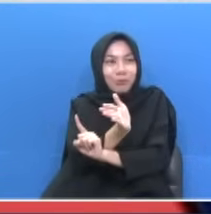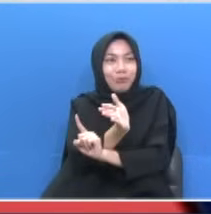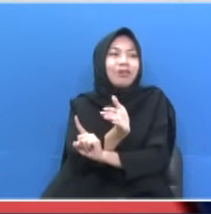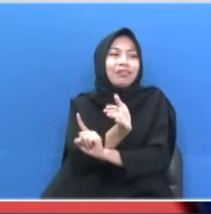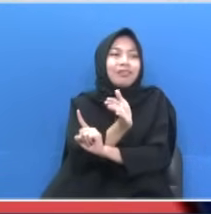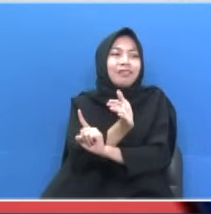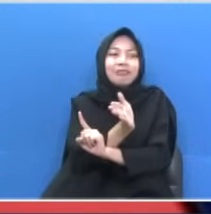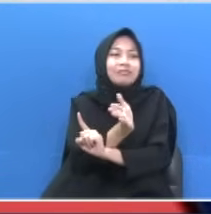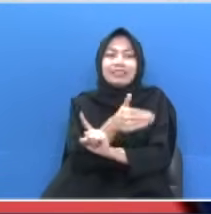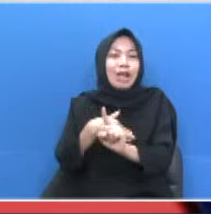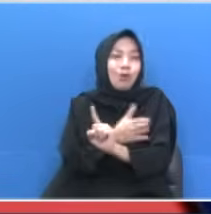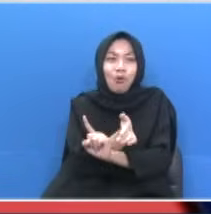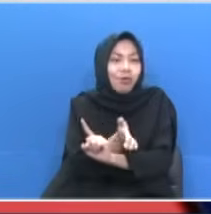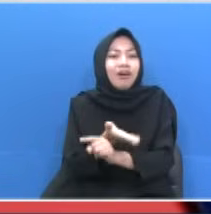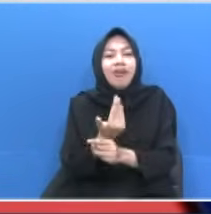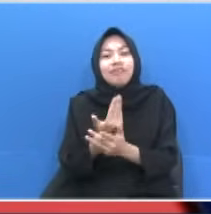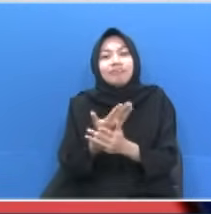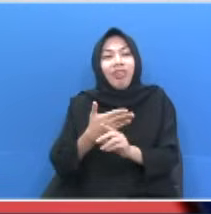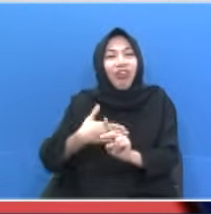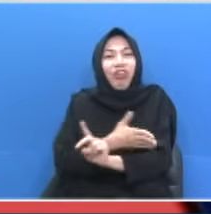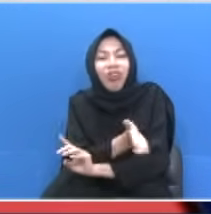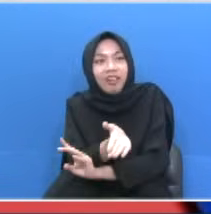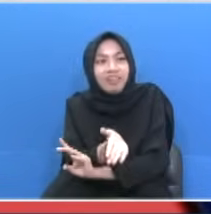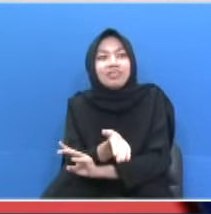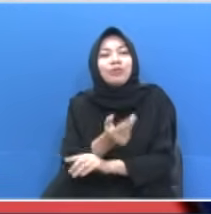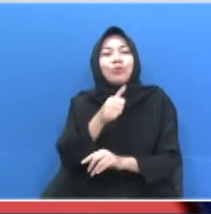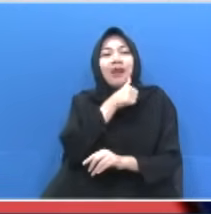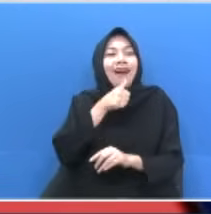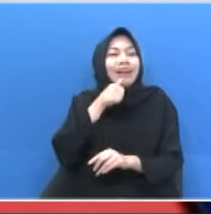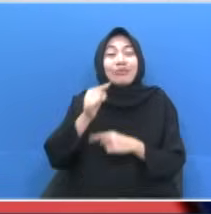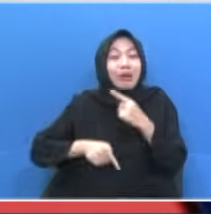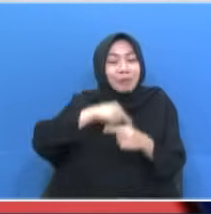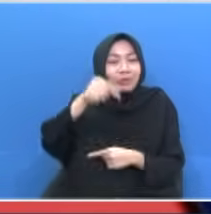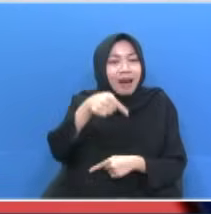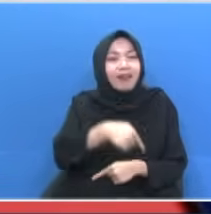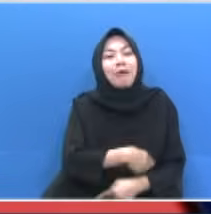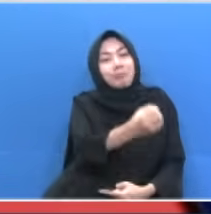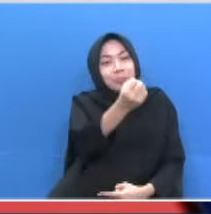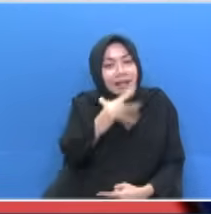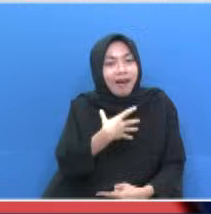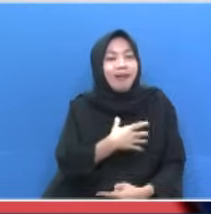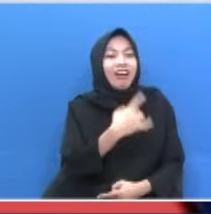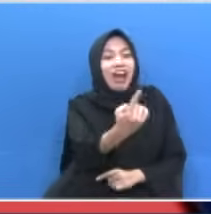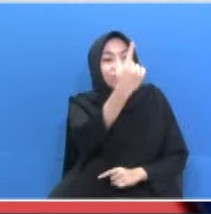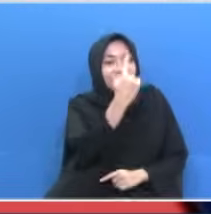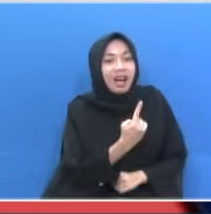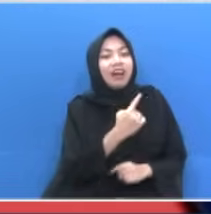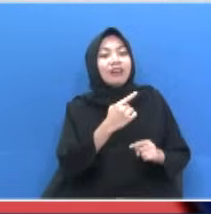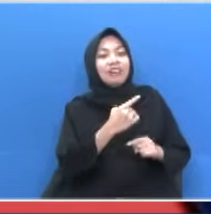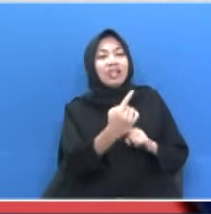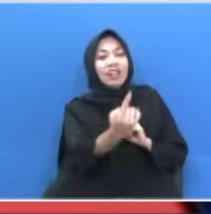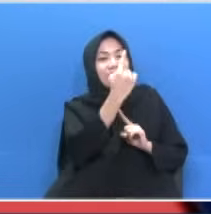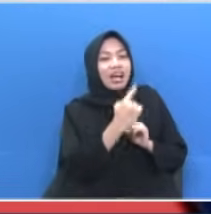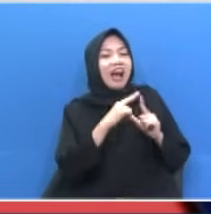sekali tidak ada Gentlemen dan Sampai dengan saat ini yang saya tahu Mas Anis sama sekali tidak ada upaya untuk mengkomunikasikan secara langsung dengan masalah y